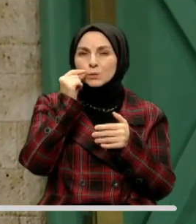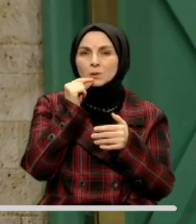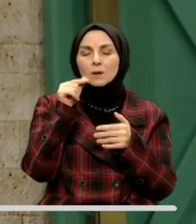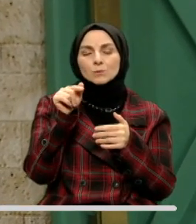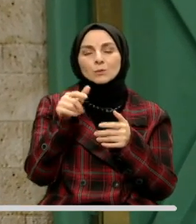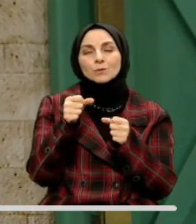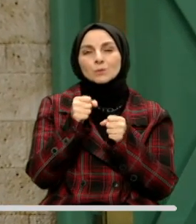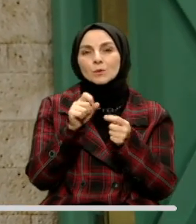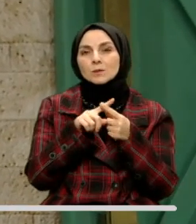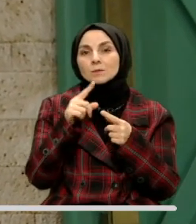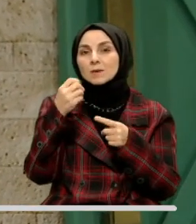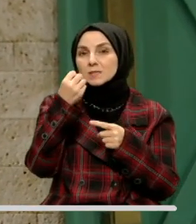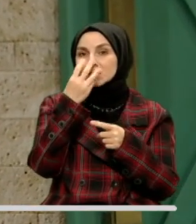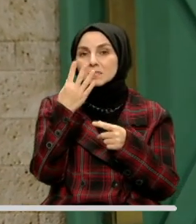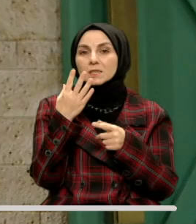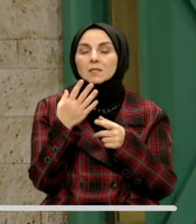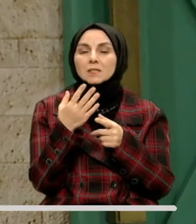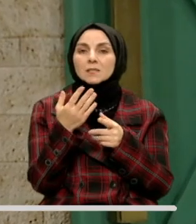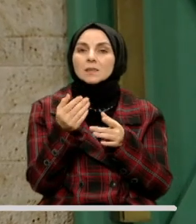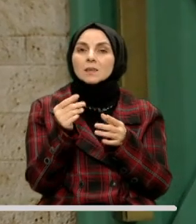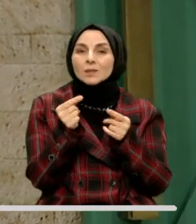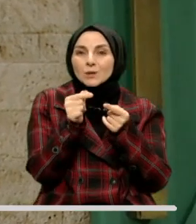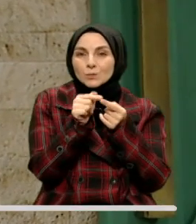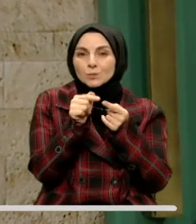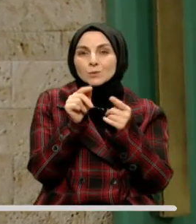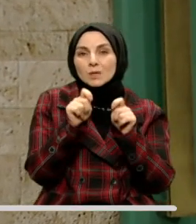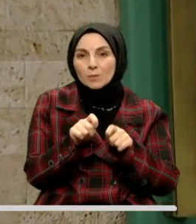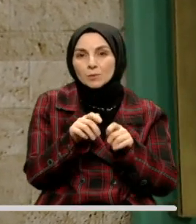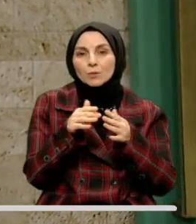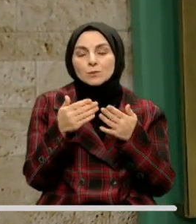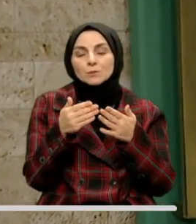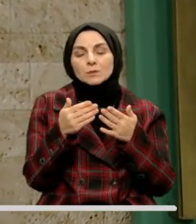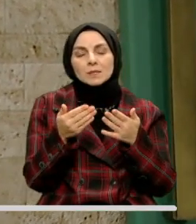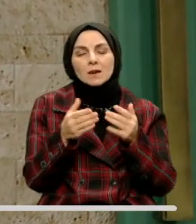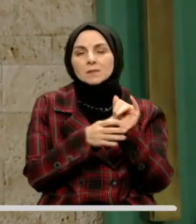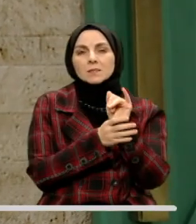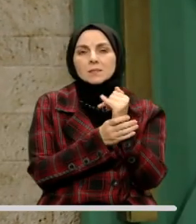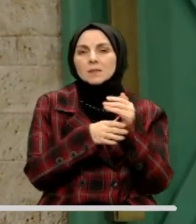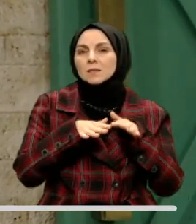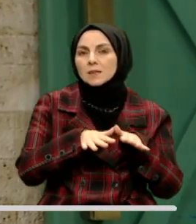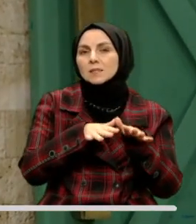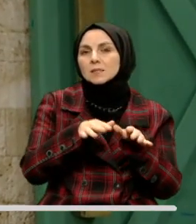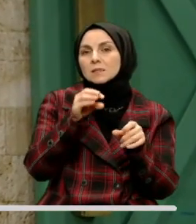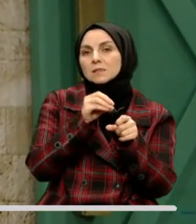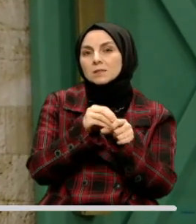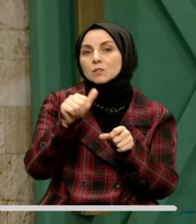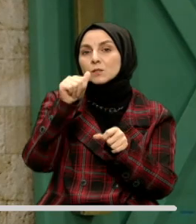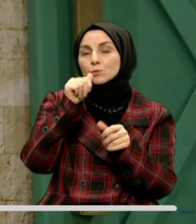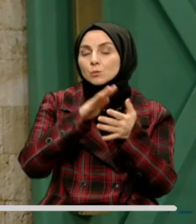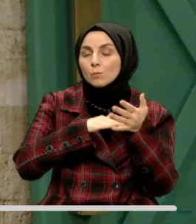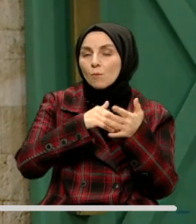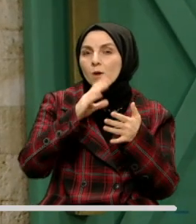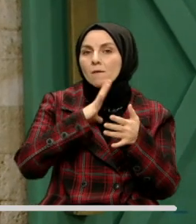çiçeklerin uçlarını yapıyoruz. Sulu boyayla, parmak boyasıyla. Sanat etkinliğinin içerisinde dediğim gibi sulu boya, parmak boyası